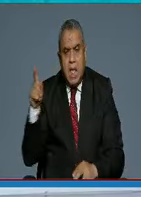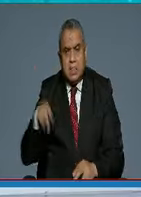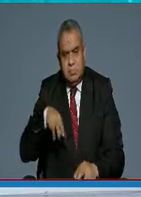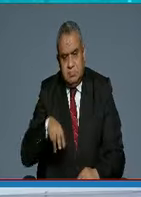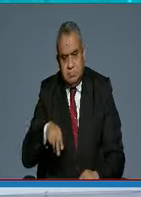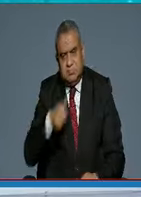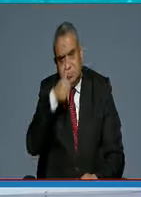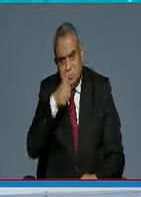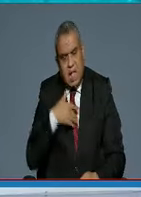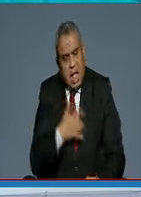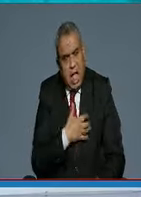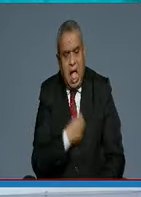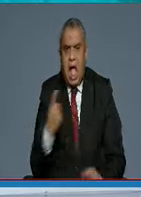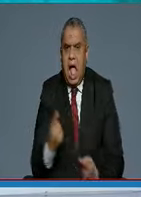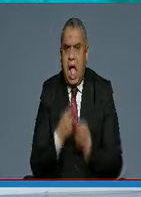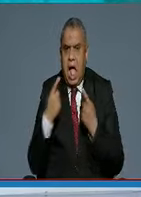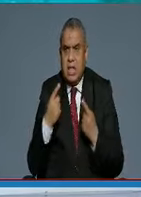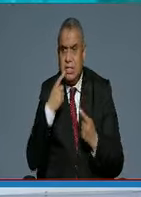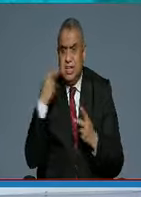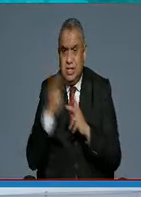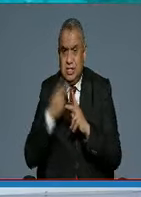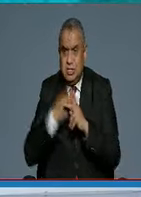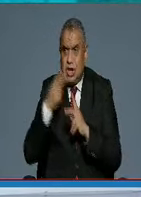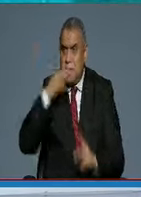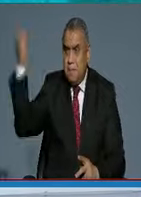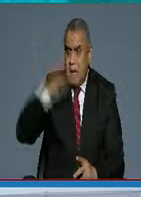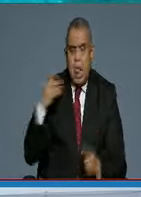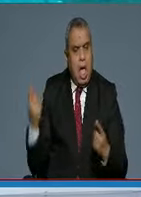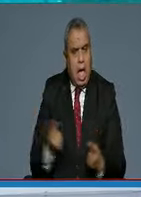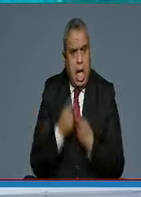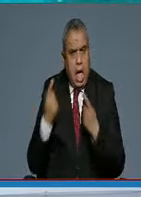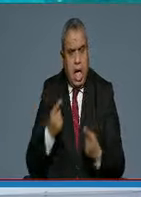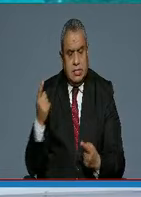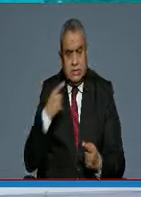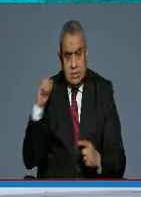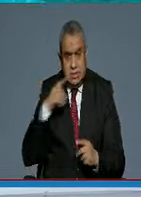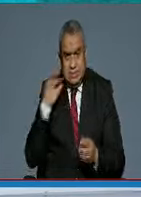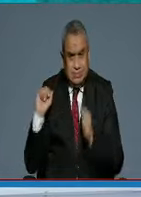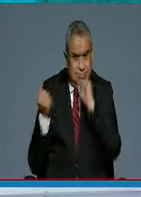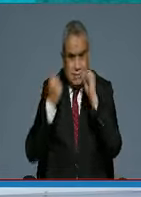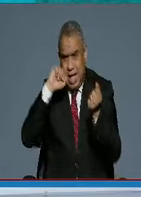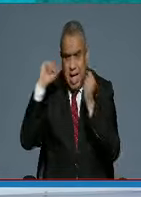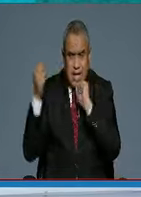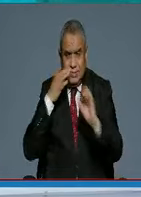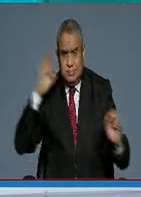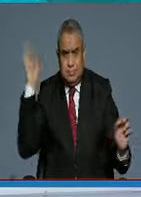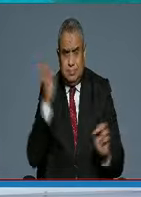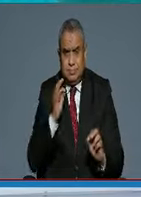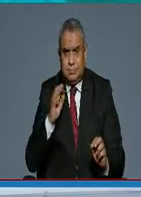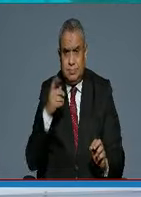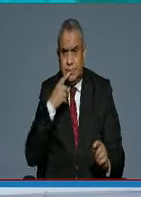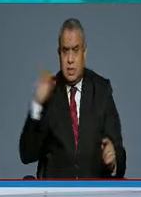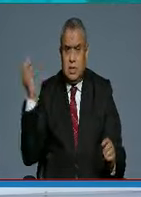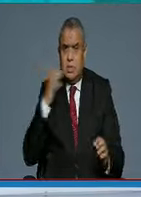جدا على فكره الموضوع عد بسلام والحمد لله بس كان ممكن لاعب من الاهلي الحق